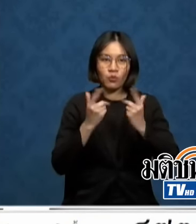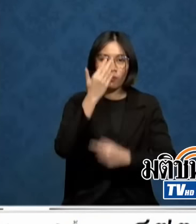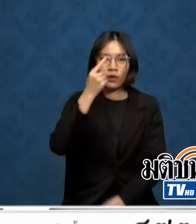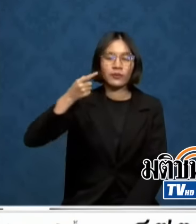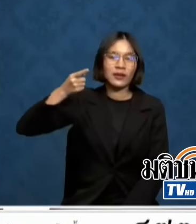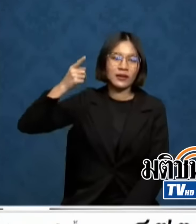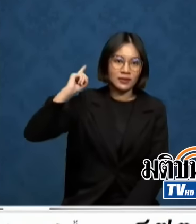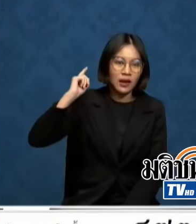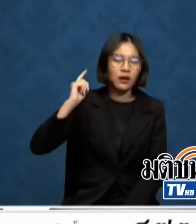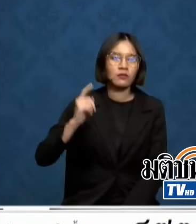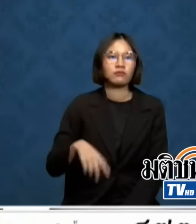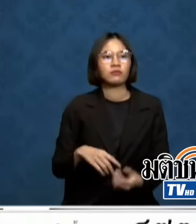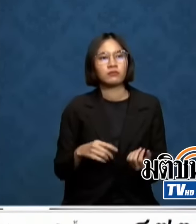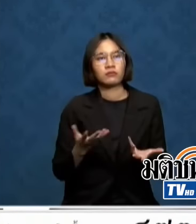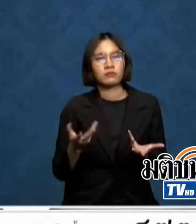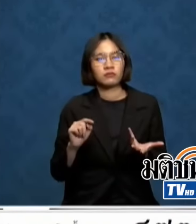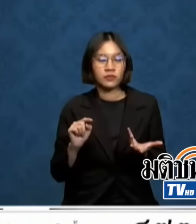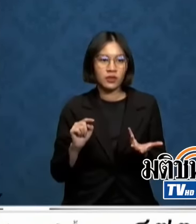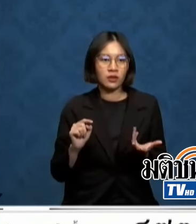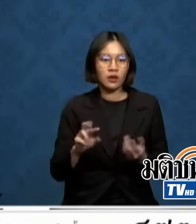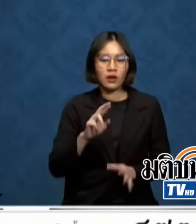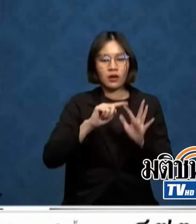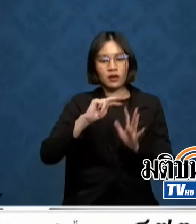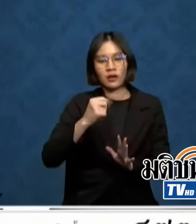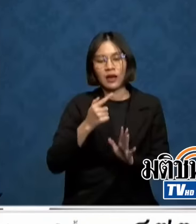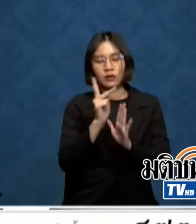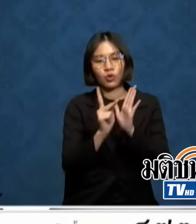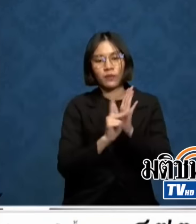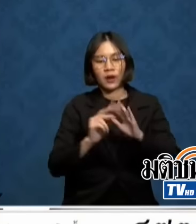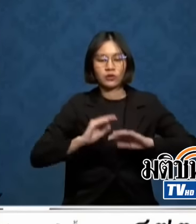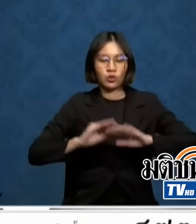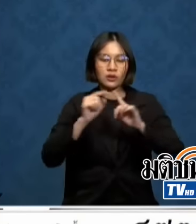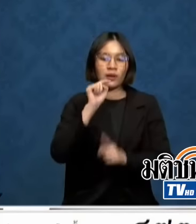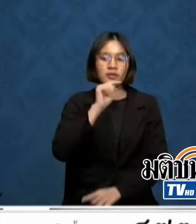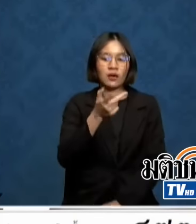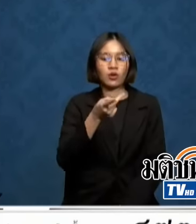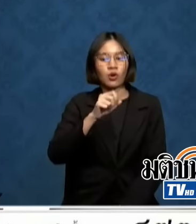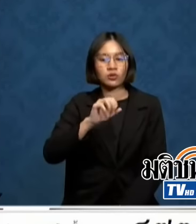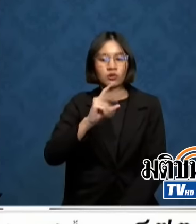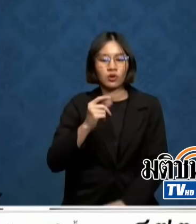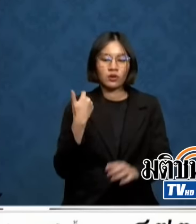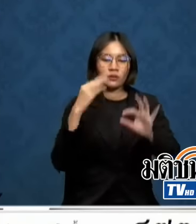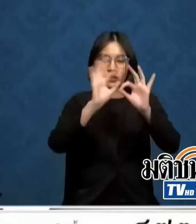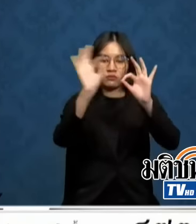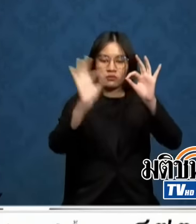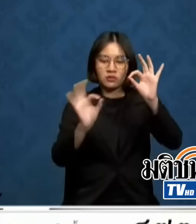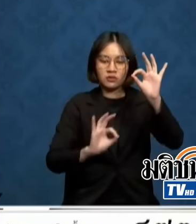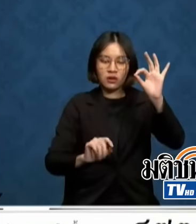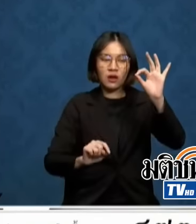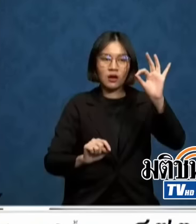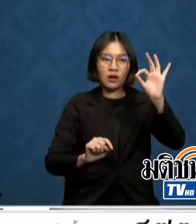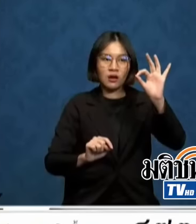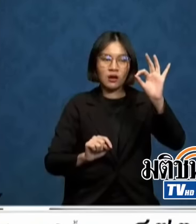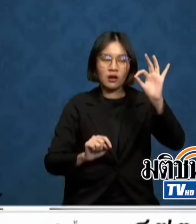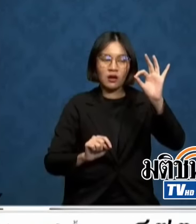ช้าที่ผ่านมาก็ไม่ได้ทำให้เราได้มาซึ่งร่างกฎหมายเรื่องการยกเลิกประกาศคำสั่งคสชที่มีเนื้อหาที่มากกว่า